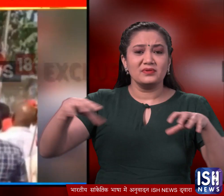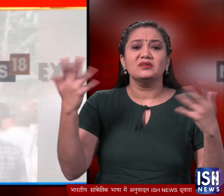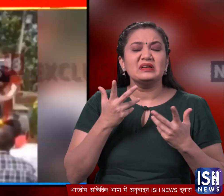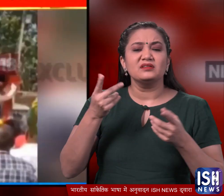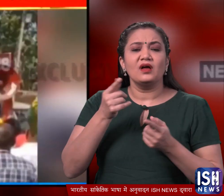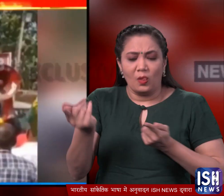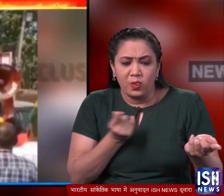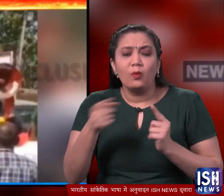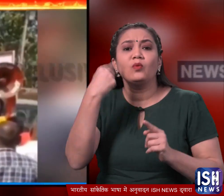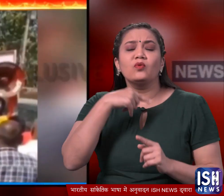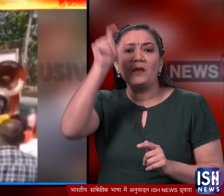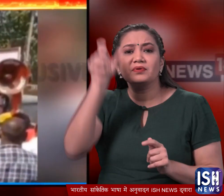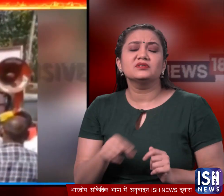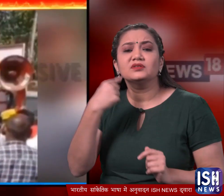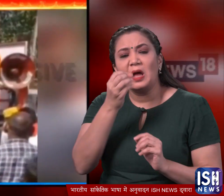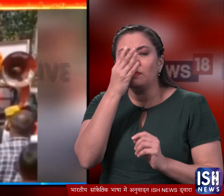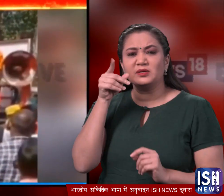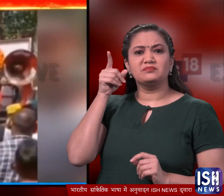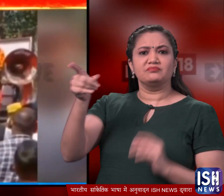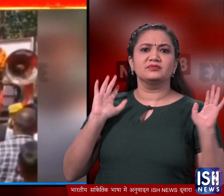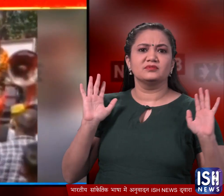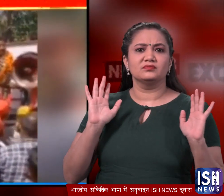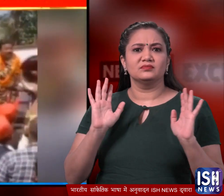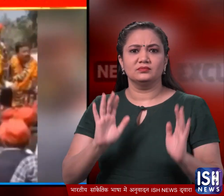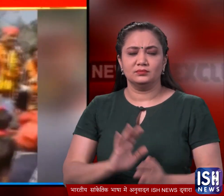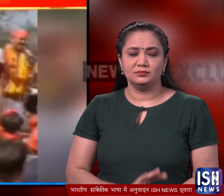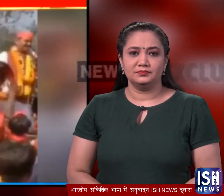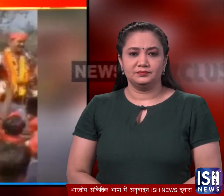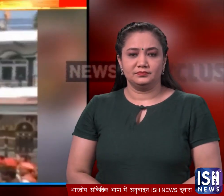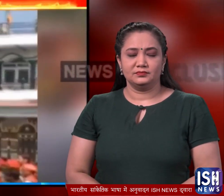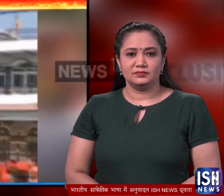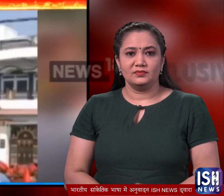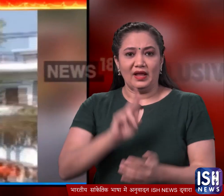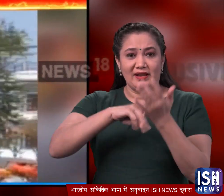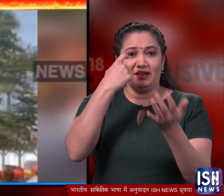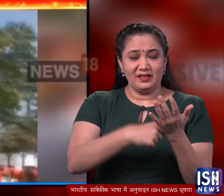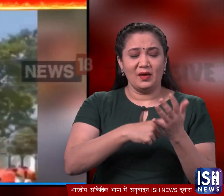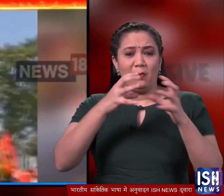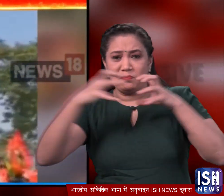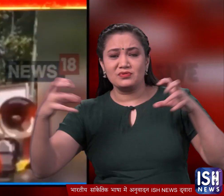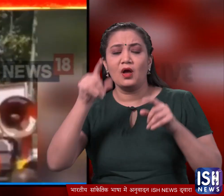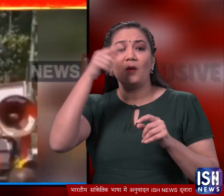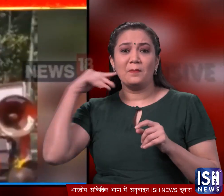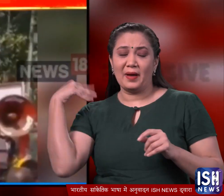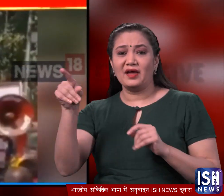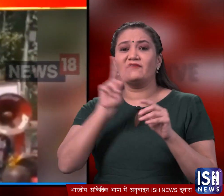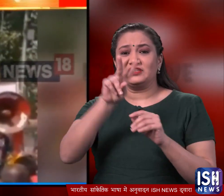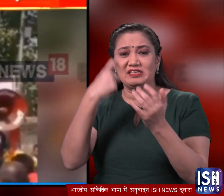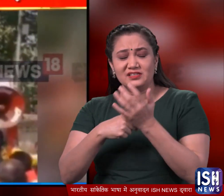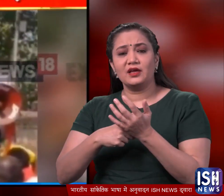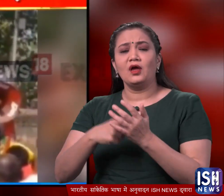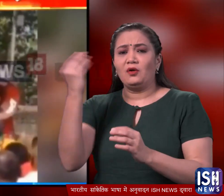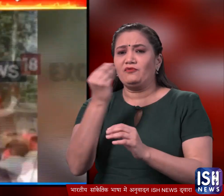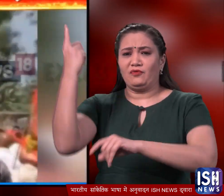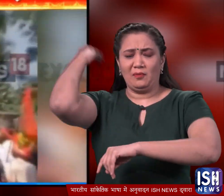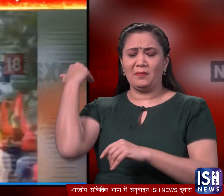हैं, आग लगाने वालों आपका घर भी सुरक्षित। बताया गया कि नारद राय से विवाद के बाद उनके भाई वशिष्ठ राय